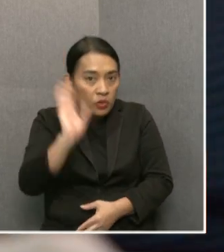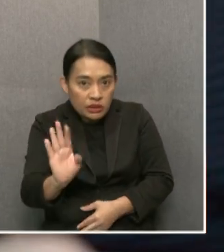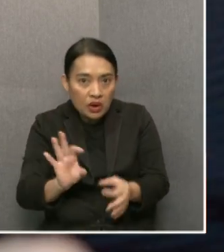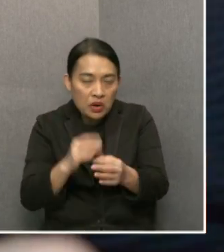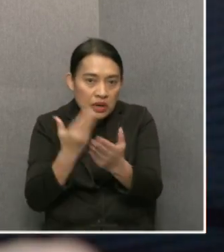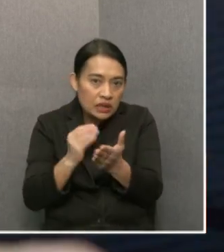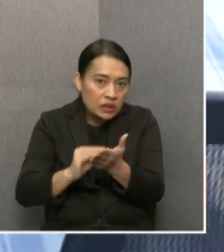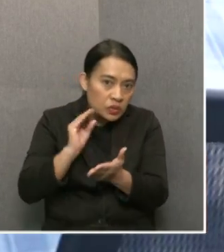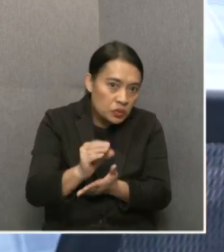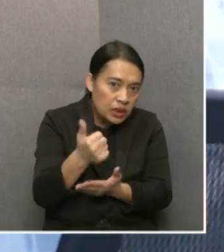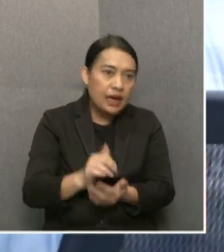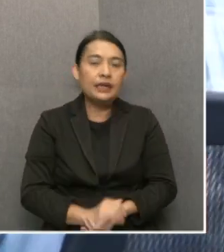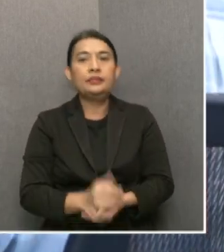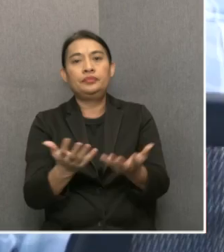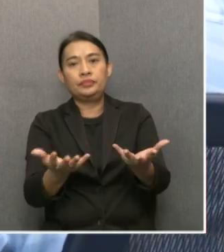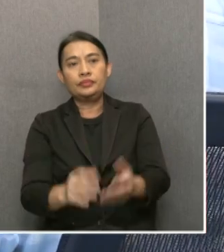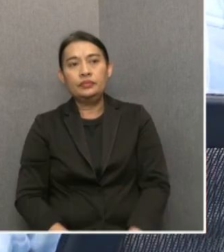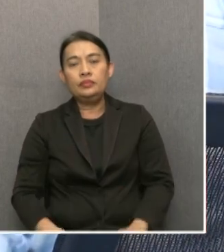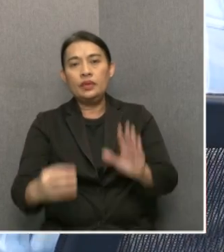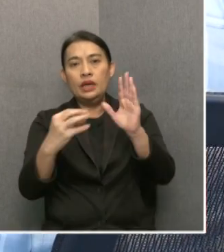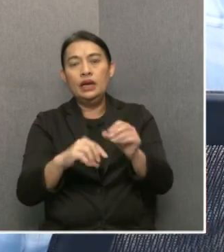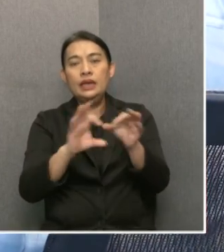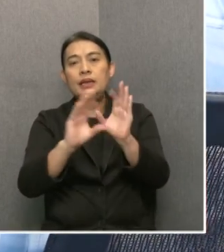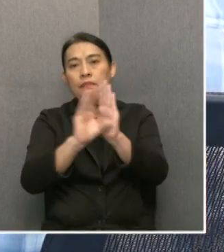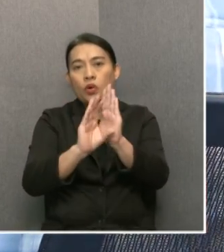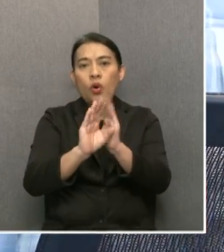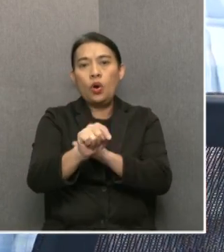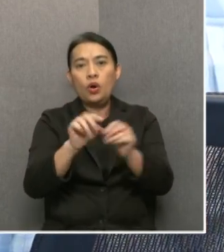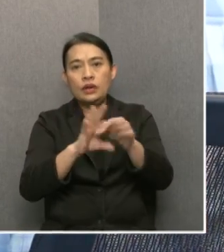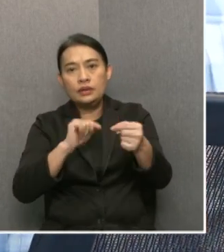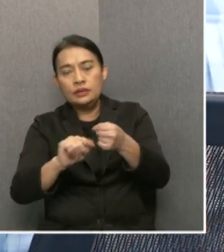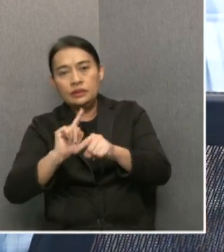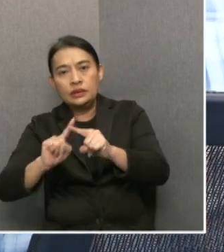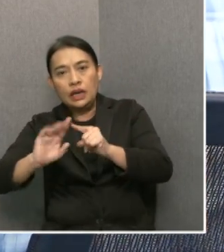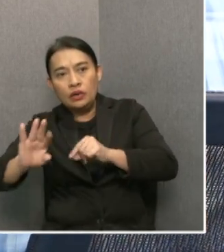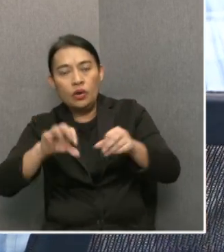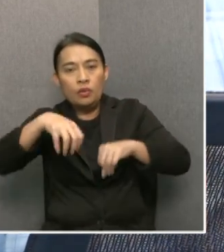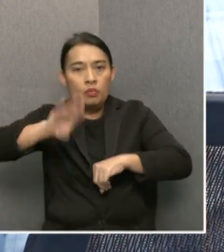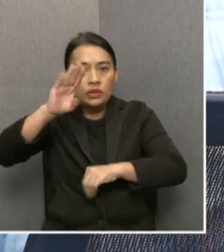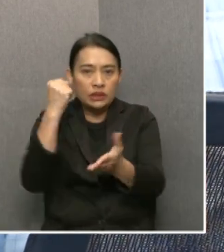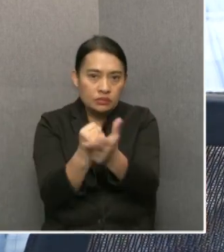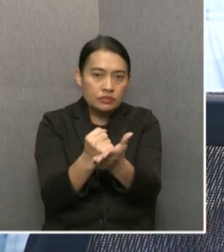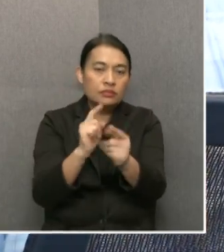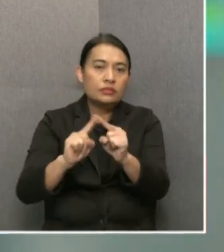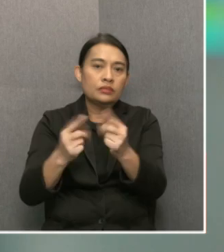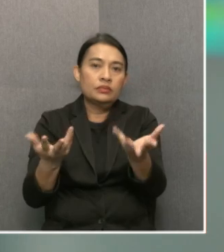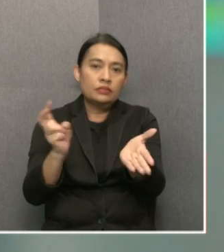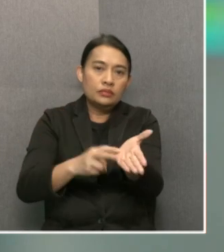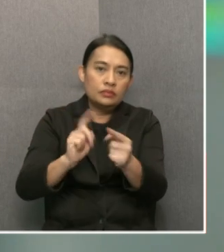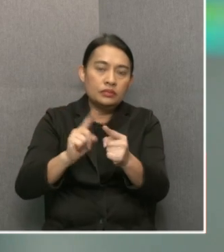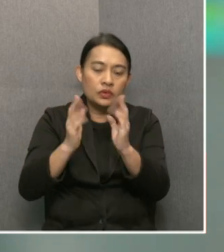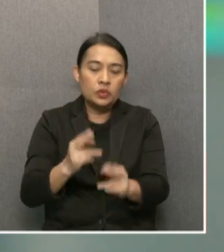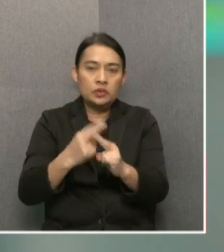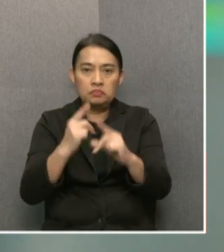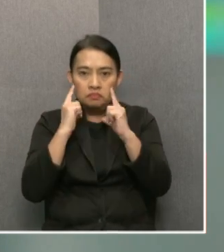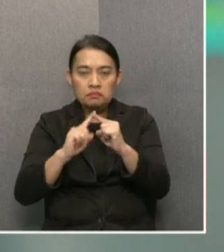ได้หรือมีการแอบอ้างโลโก้ของหน่วยงานที่มีความน่าเชื่อถือชื่อของบริษัทจดทะเบียนหรือบุคคลที่มีชื่อเสียงต่างๆเพื่อ